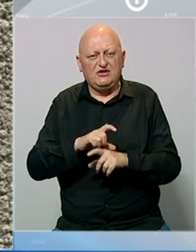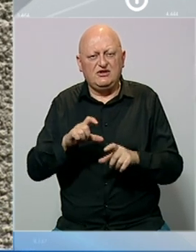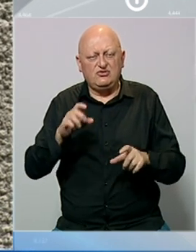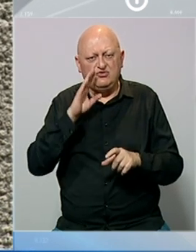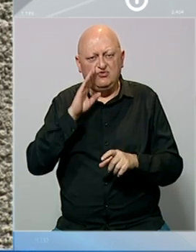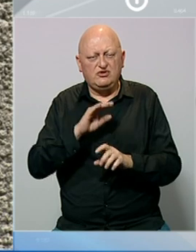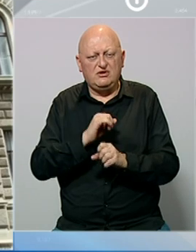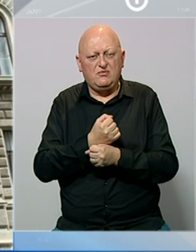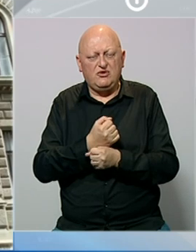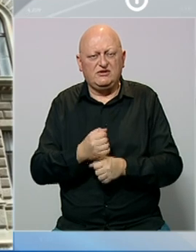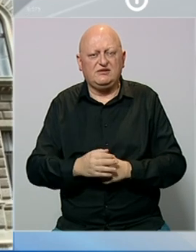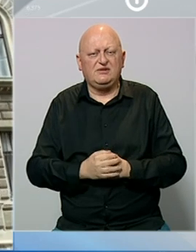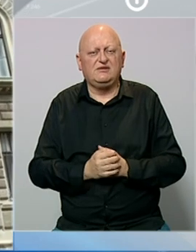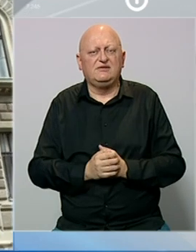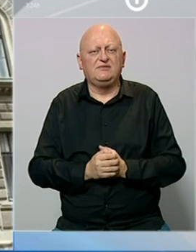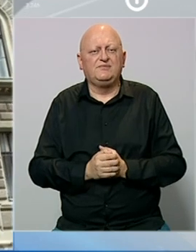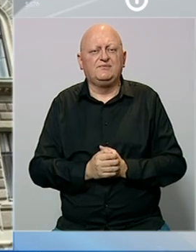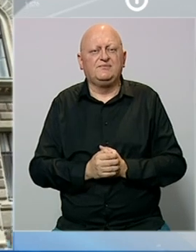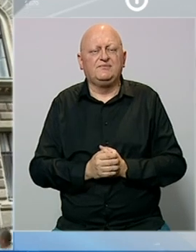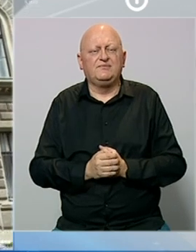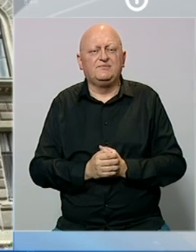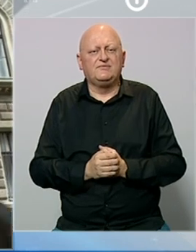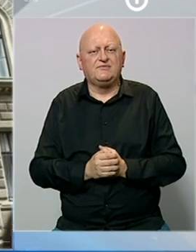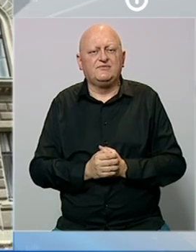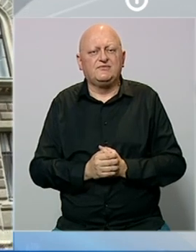neobvezujuća za institucije Bosne i Hercegovine.